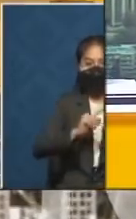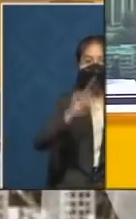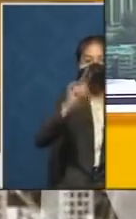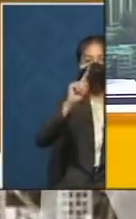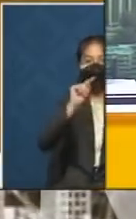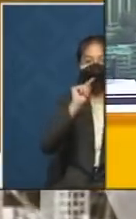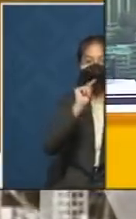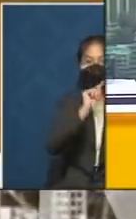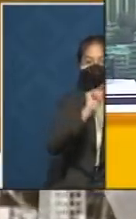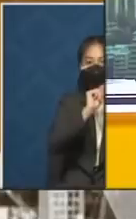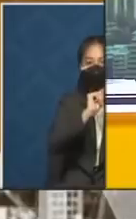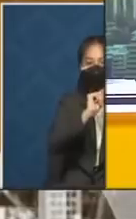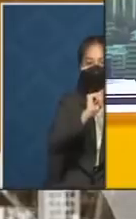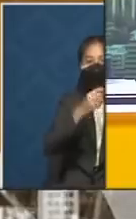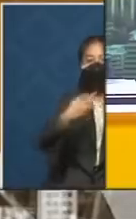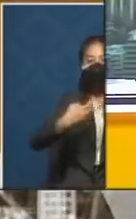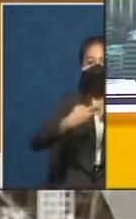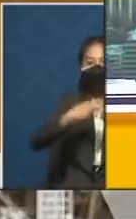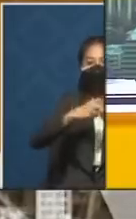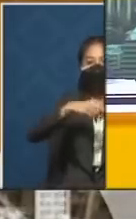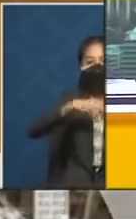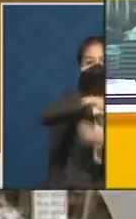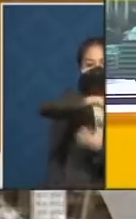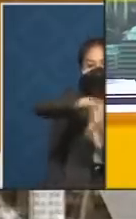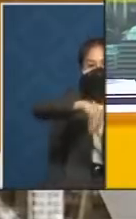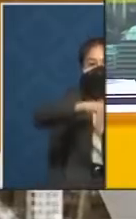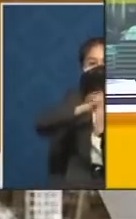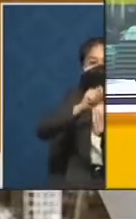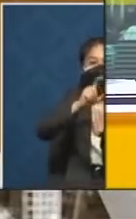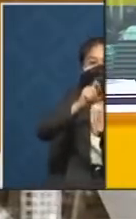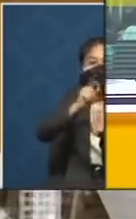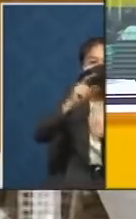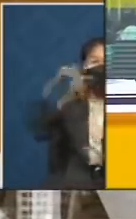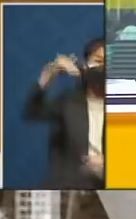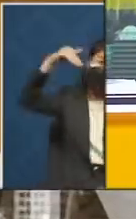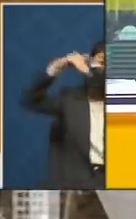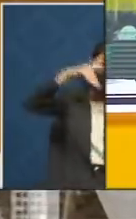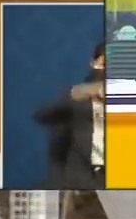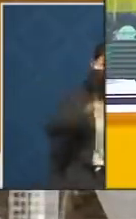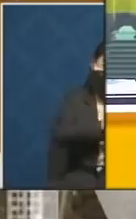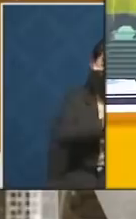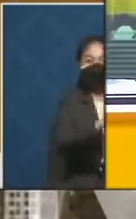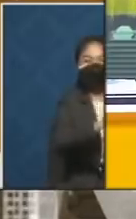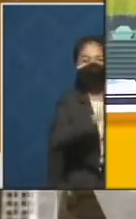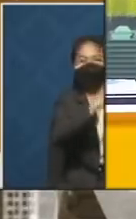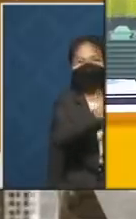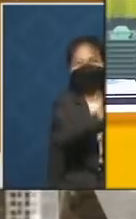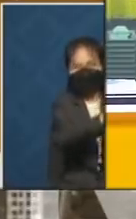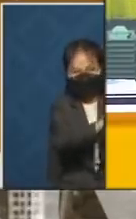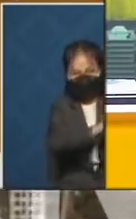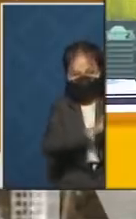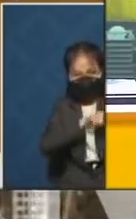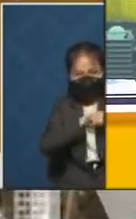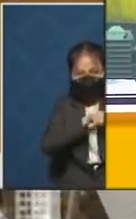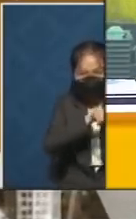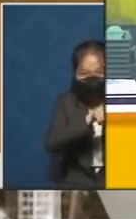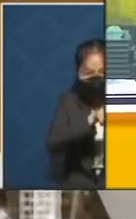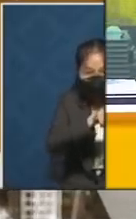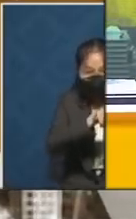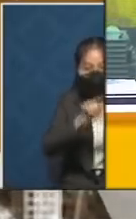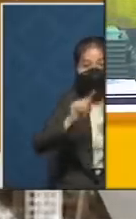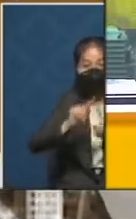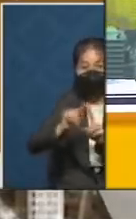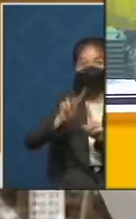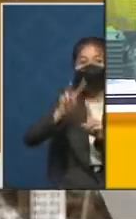ปิยบุตรแสงกนกกุลและพวกที่เรียกว่าฉบับประชาชนนี่ก็คือประชาชนผู้มีสิทธิ์เลือกตั้ง 100,000 กว่าคนเนี่ยเข้